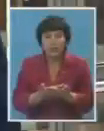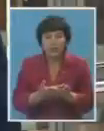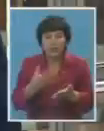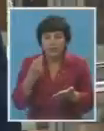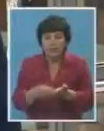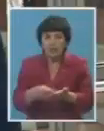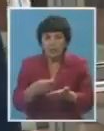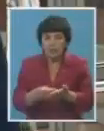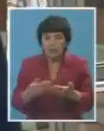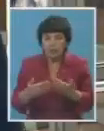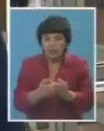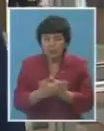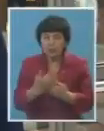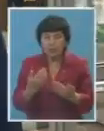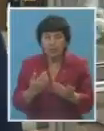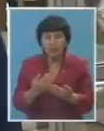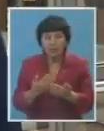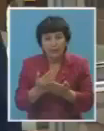салық кодексінің жаңа редакциясы,